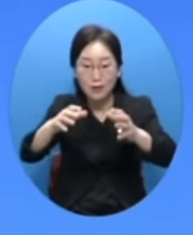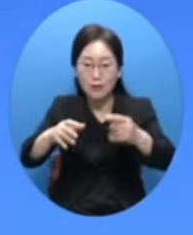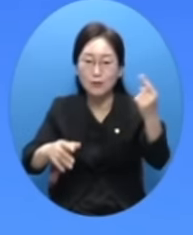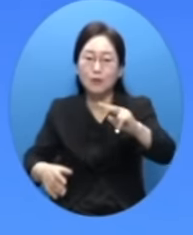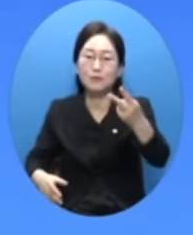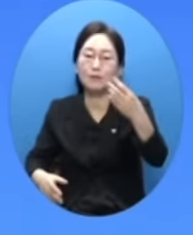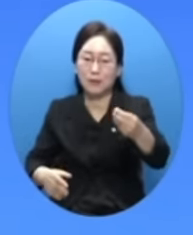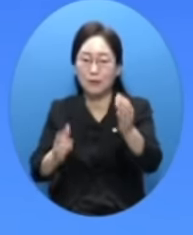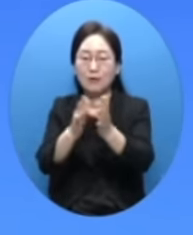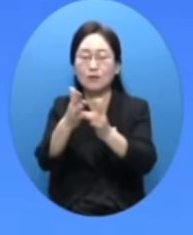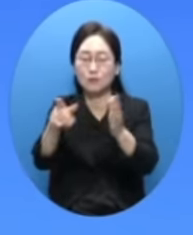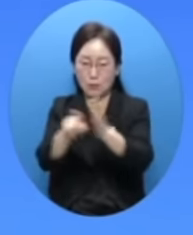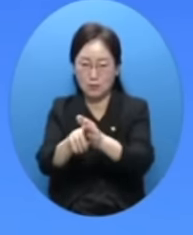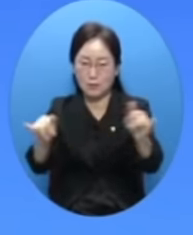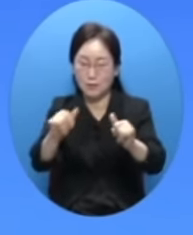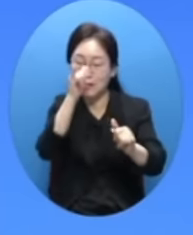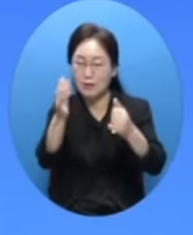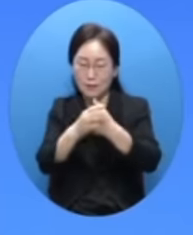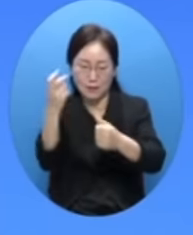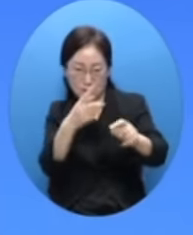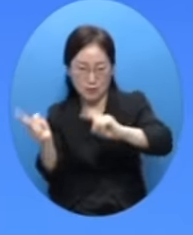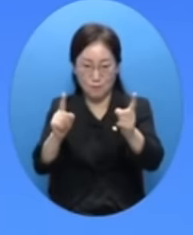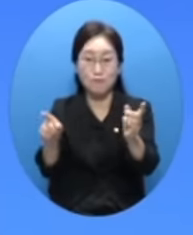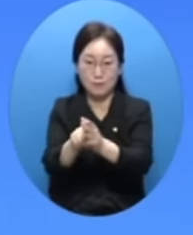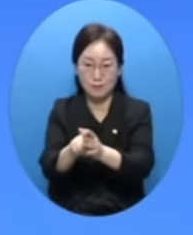있기 때문에 이 나라가 다시 살아나게 될 것입니다.